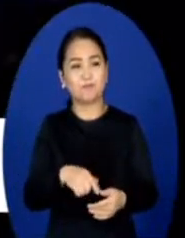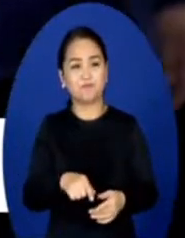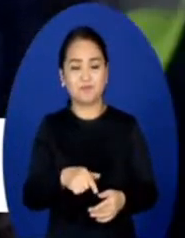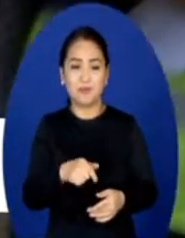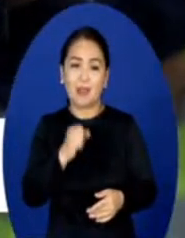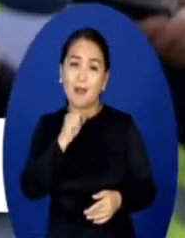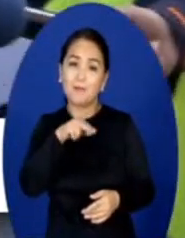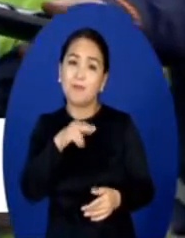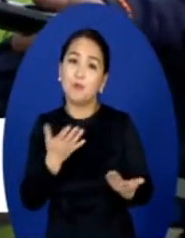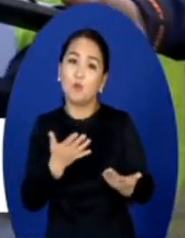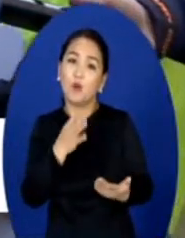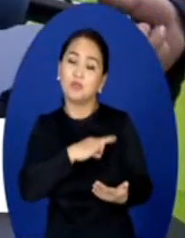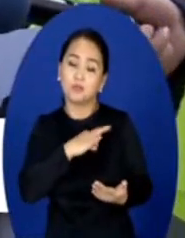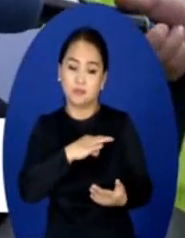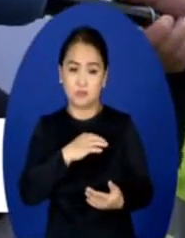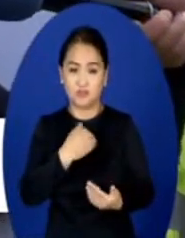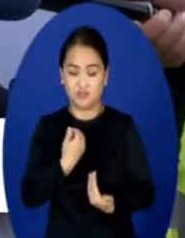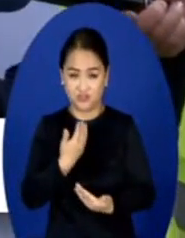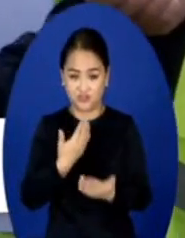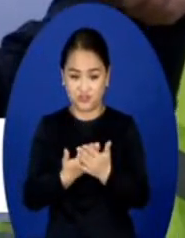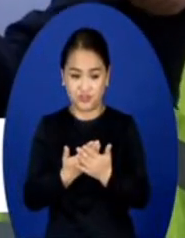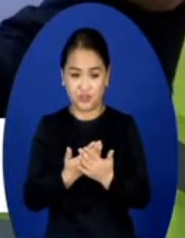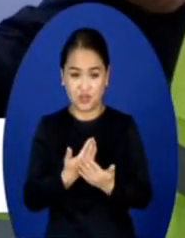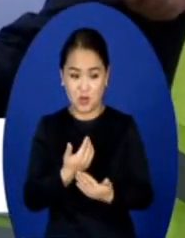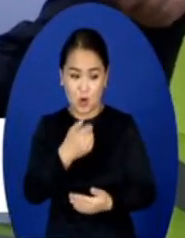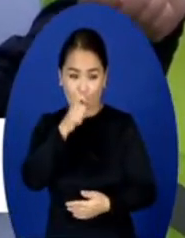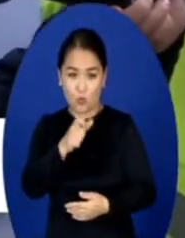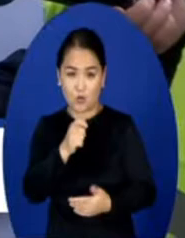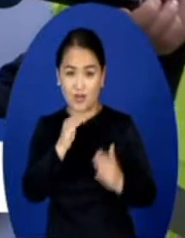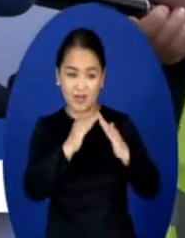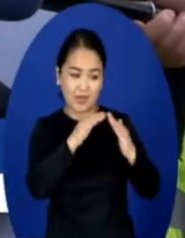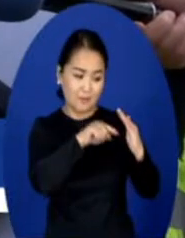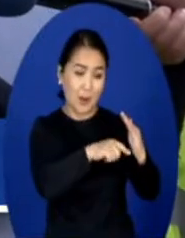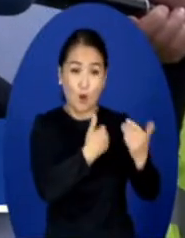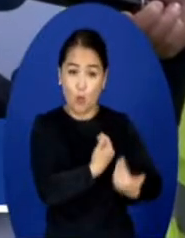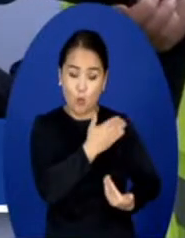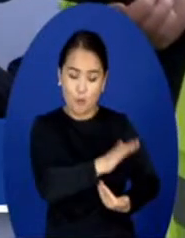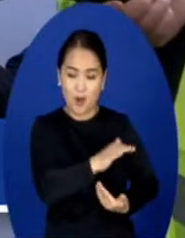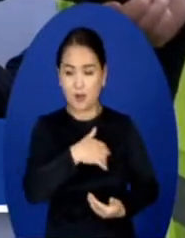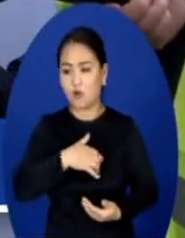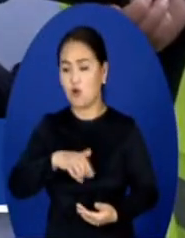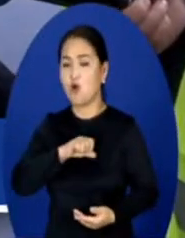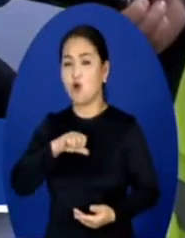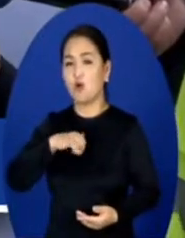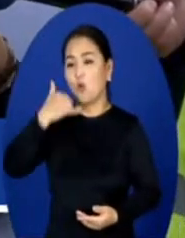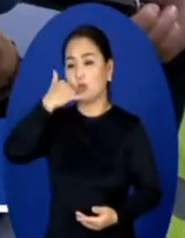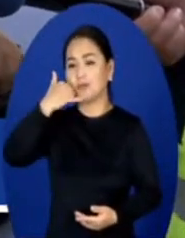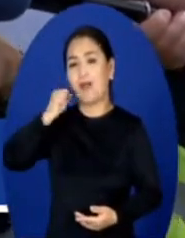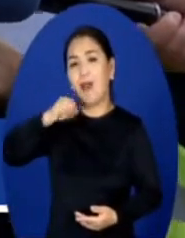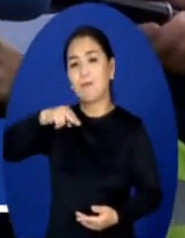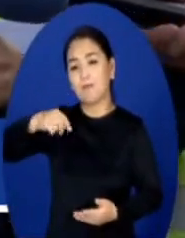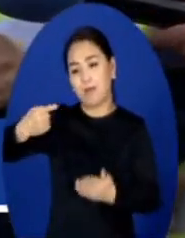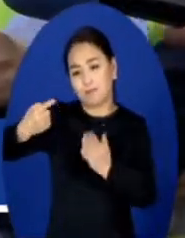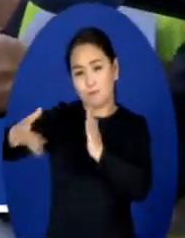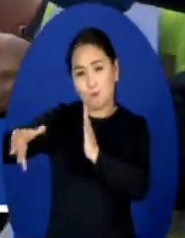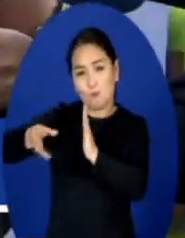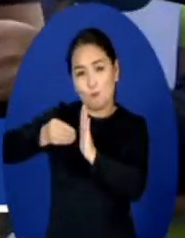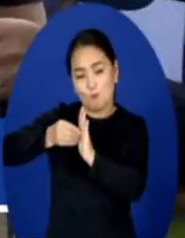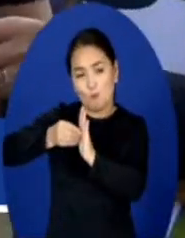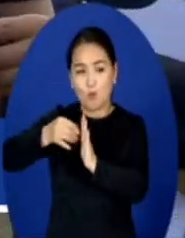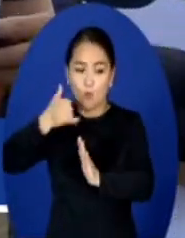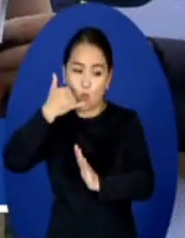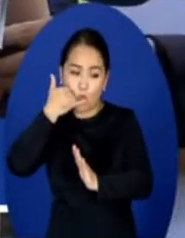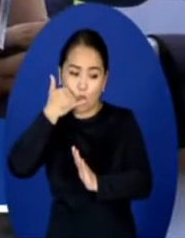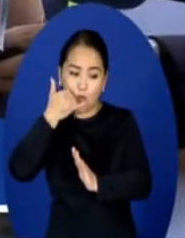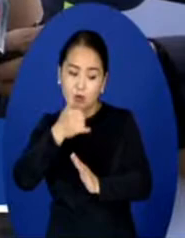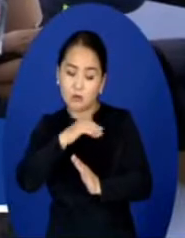гэхээр тухайн одоо хүн эртөө хүүхдээ орчиход ажил дээр одоо ирсэн тохиолдолд өөрхөн гар утсан дээр аппликейшн суулгачаад гар